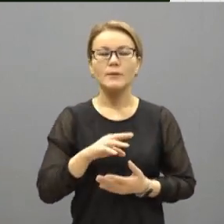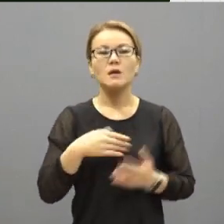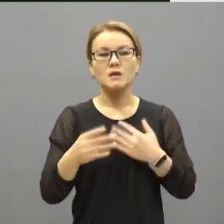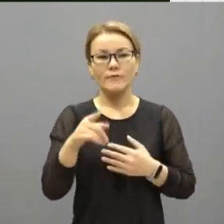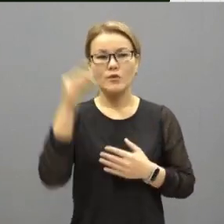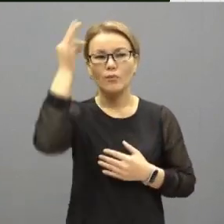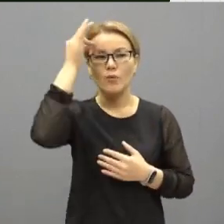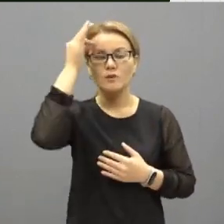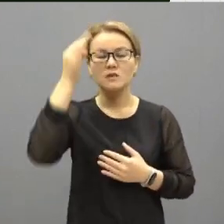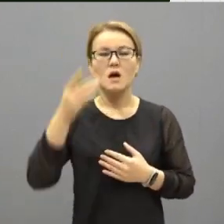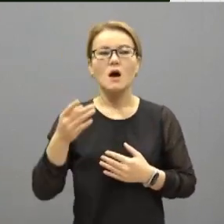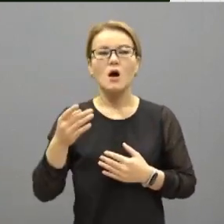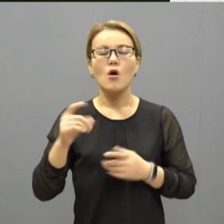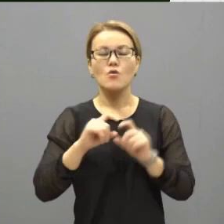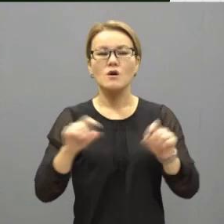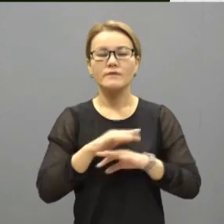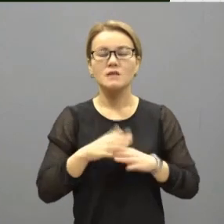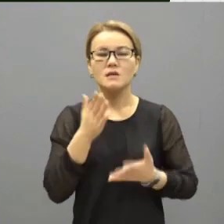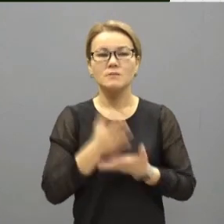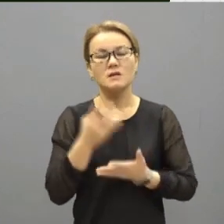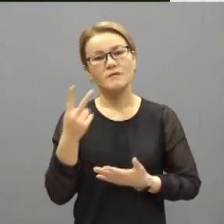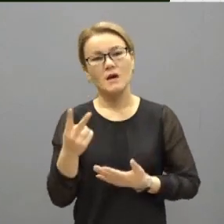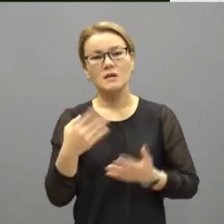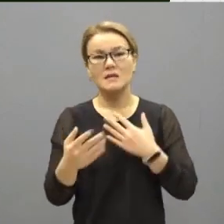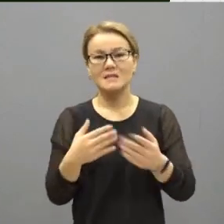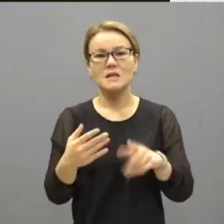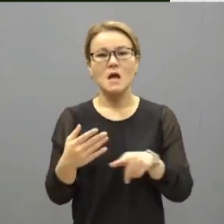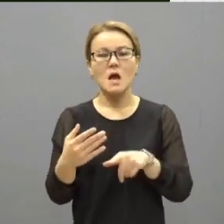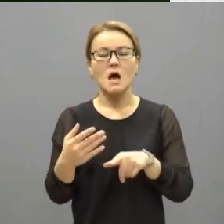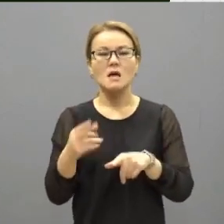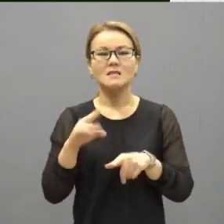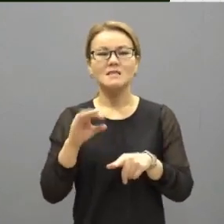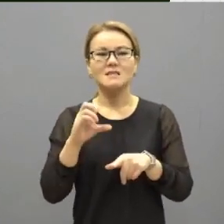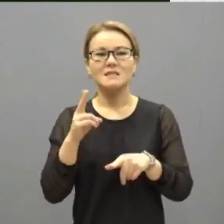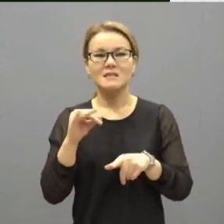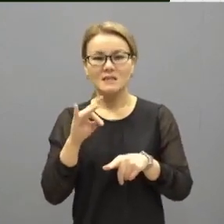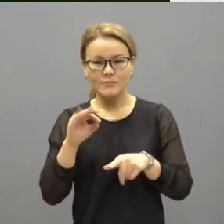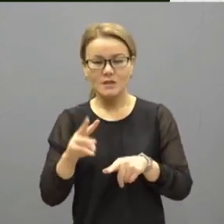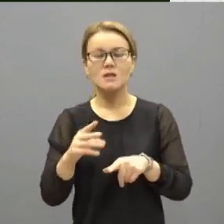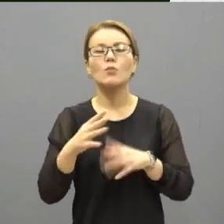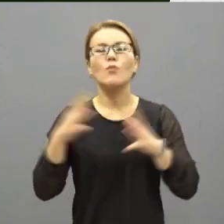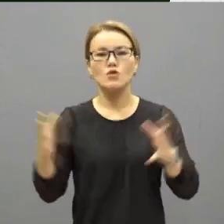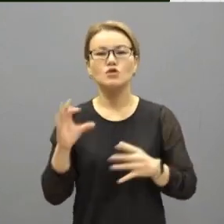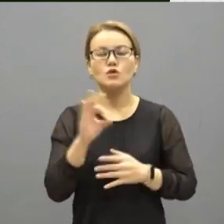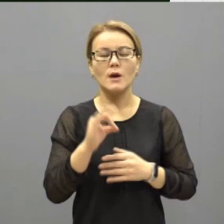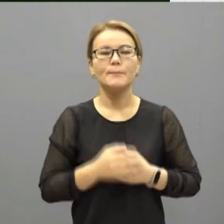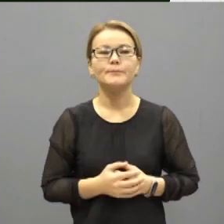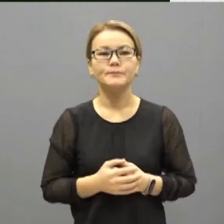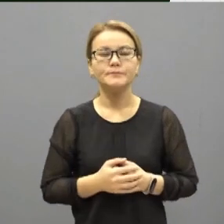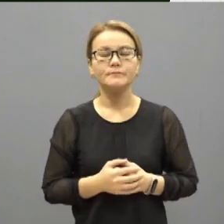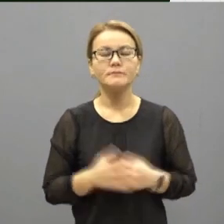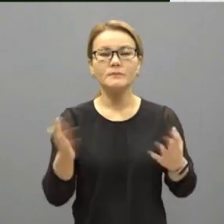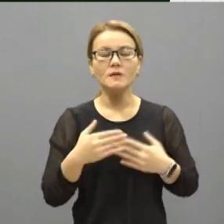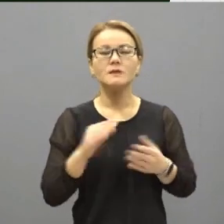уравнение квадратное имеет два корня, если у него дискриминант больше нуля. Давайте сразу запишем